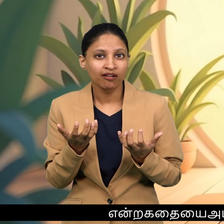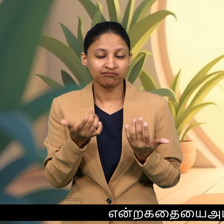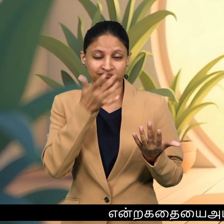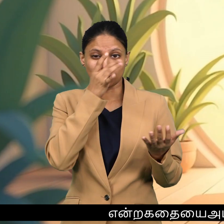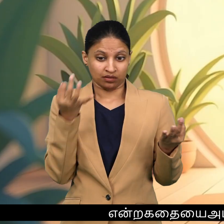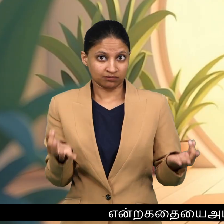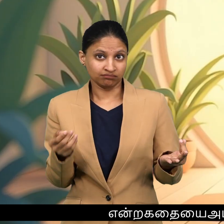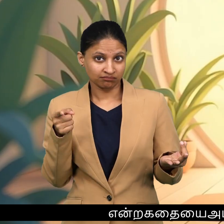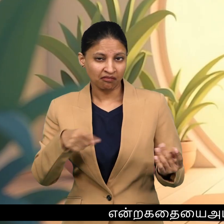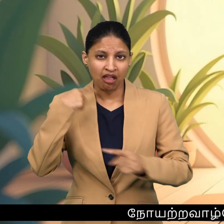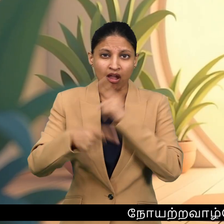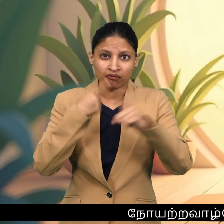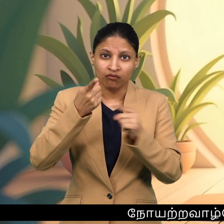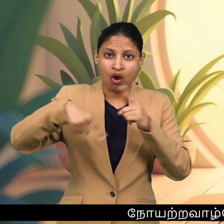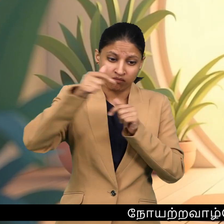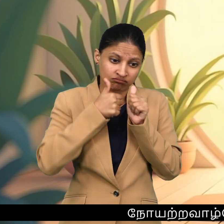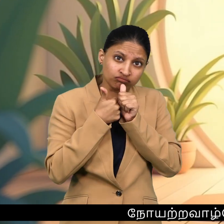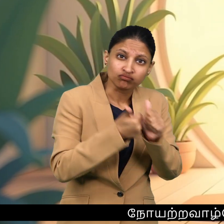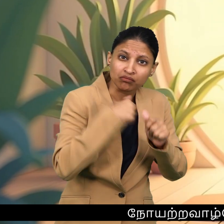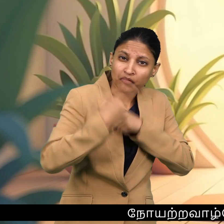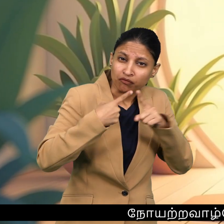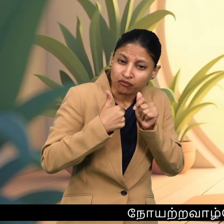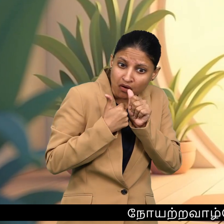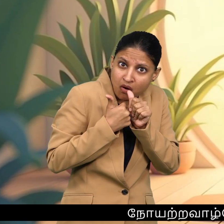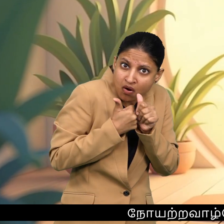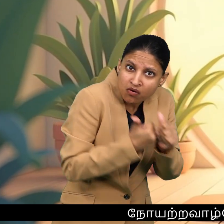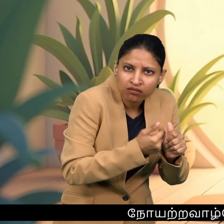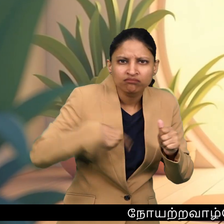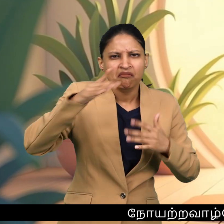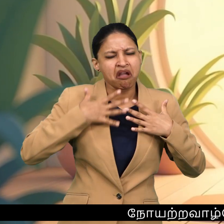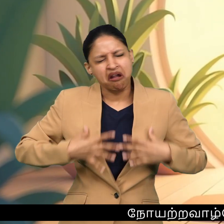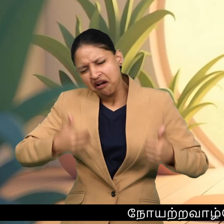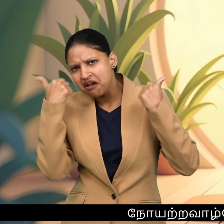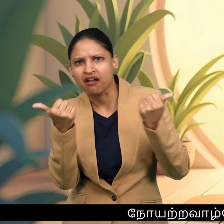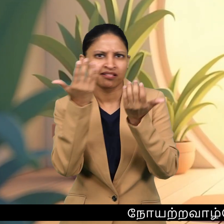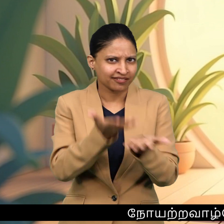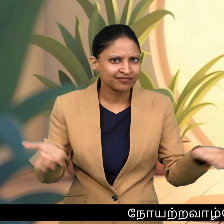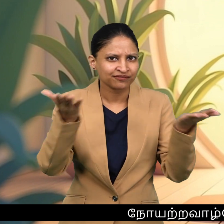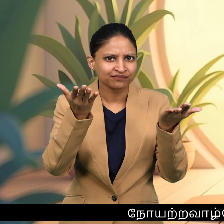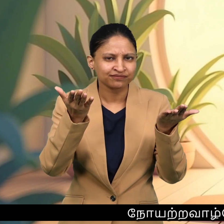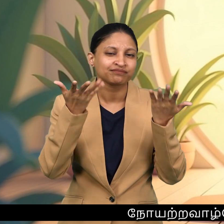வாழ்வே குறைவற்ற செல்வம் என்ற கூற்றுப்படி சிறந்த ஆரோக்கியத்திற்காக